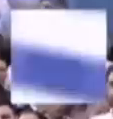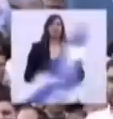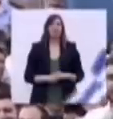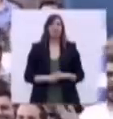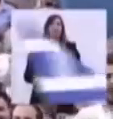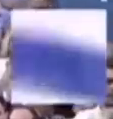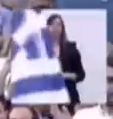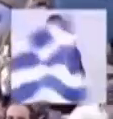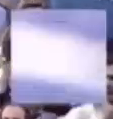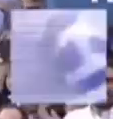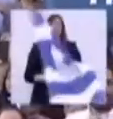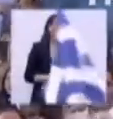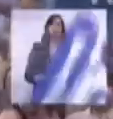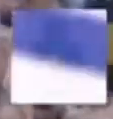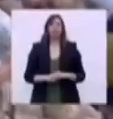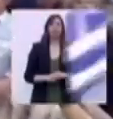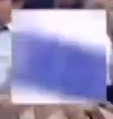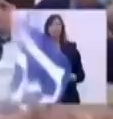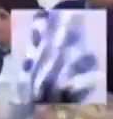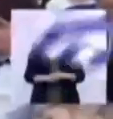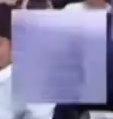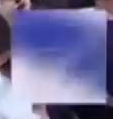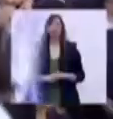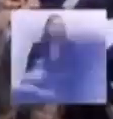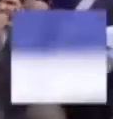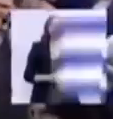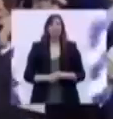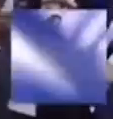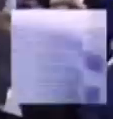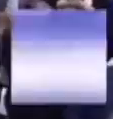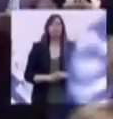δημοσκοπική ανατροπή που γίνεται πράξη, κύριε Γεωργιάδη. Τι λέτε?